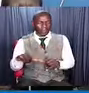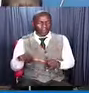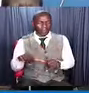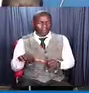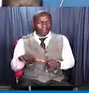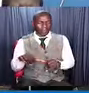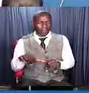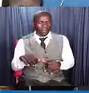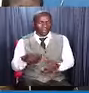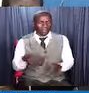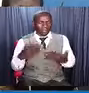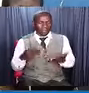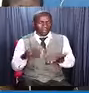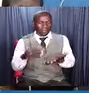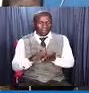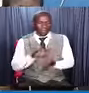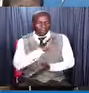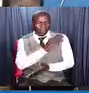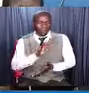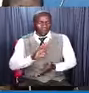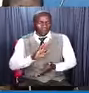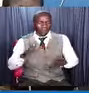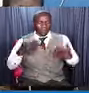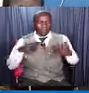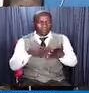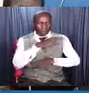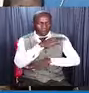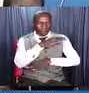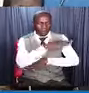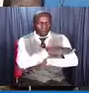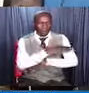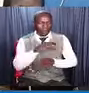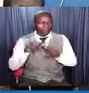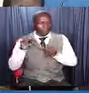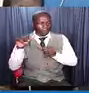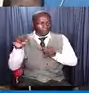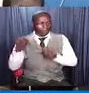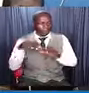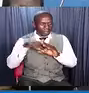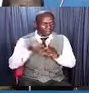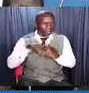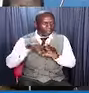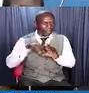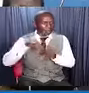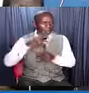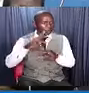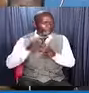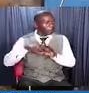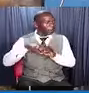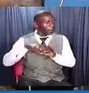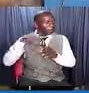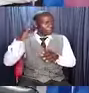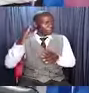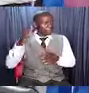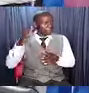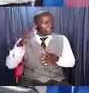lililokaa. Uwape uwezo huo watu wako mchana wa leo, walio hapa, walio nje kote duniani.